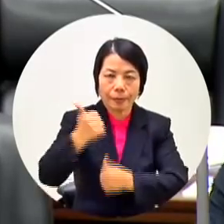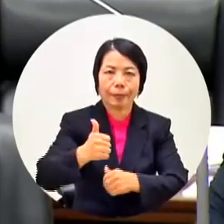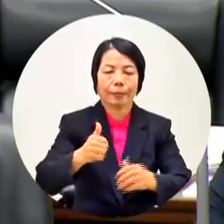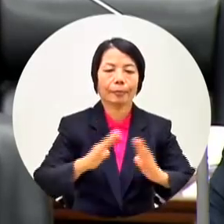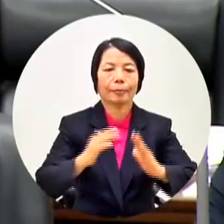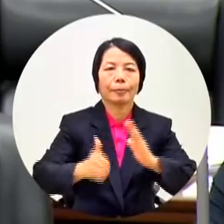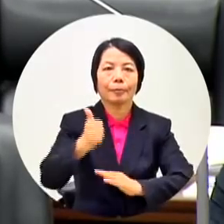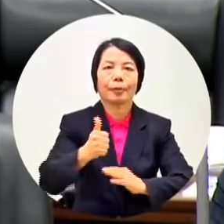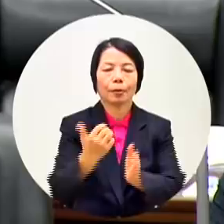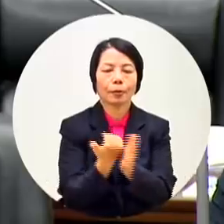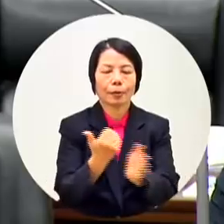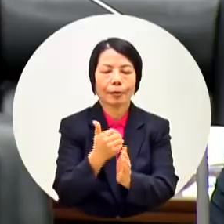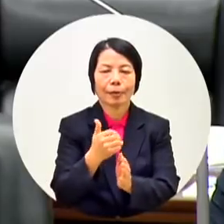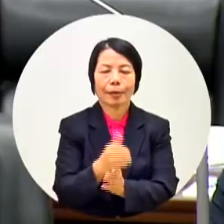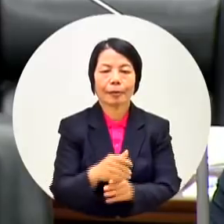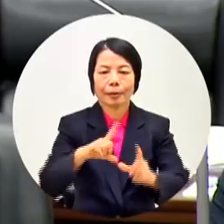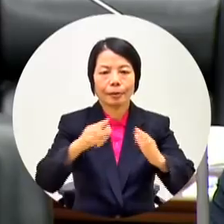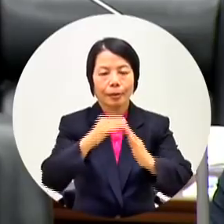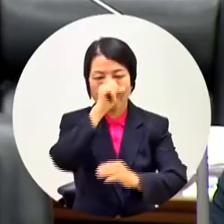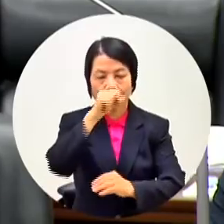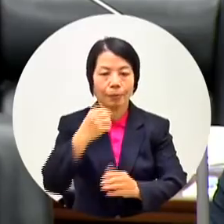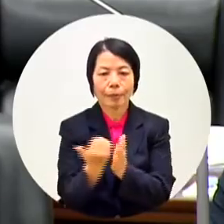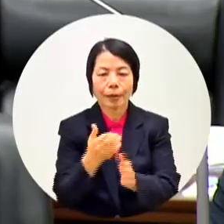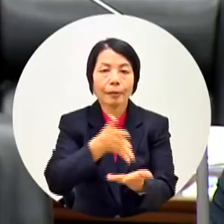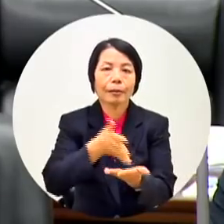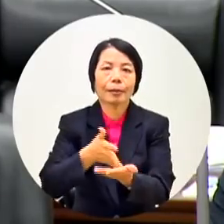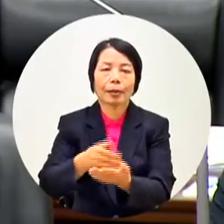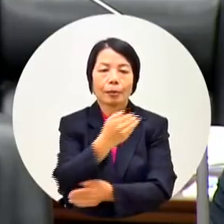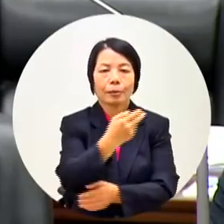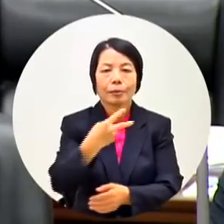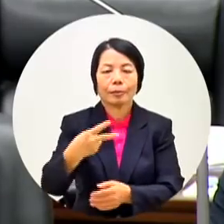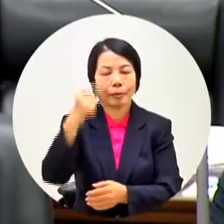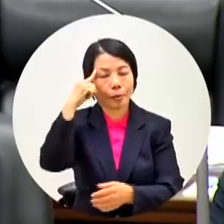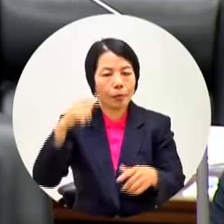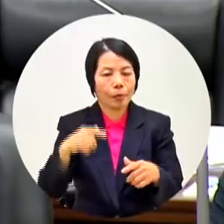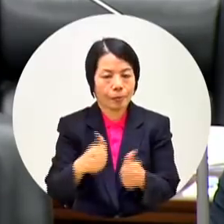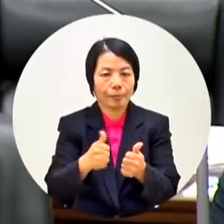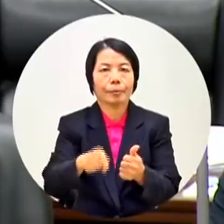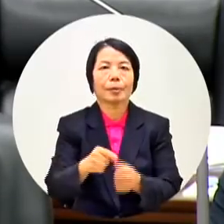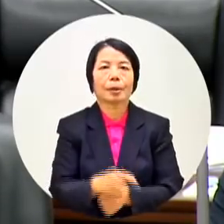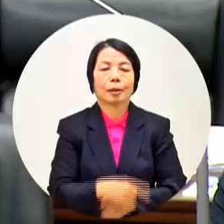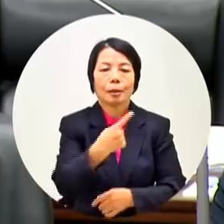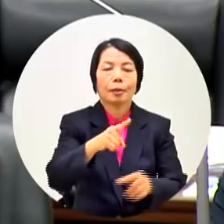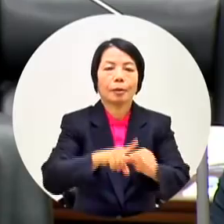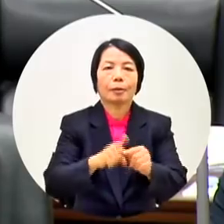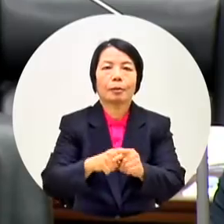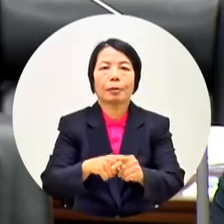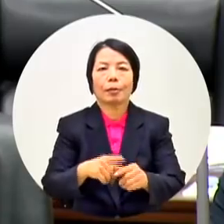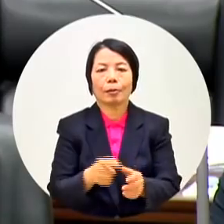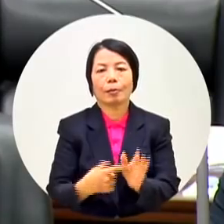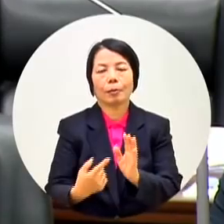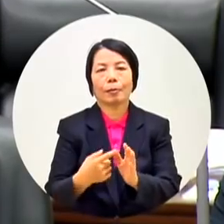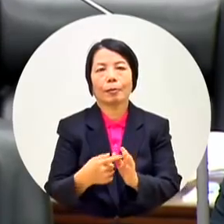啊，加这咧讲什么九二共识啦，吼啊，熟悉啦，什么一中各表，问这真开议员哦，听无啥有